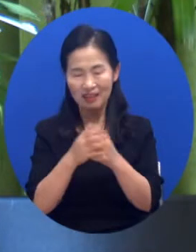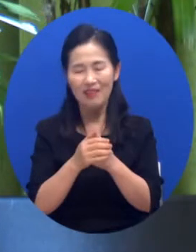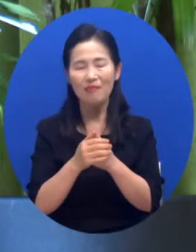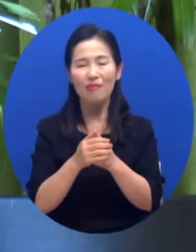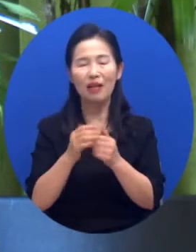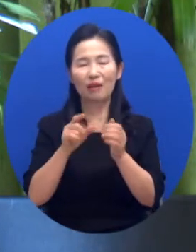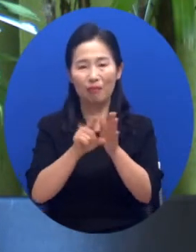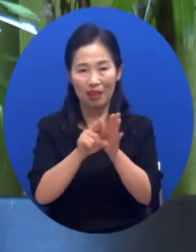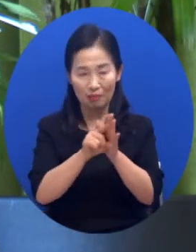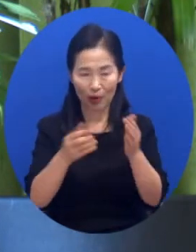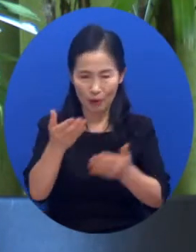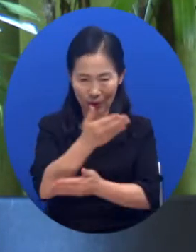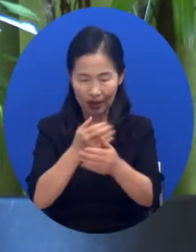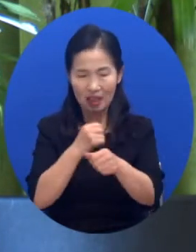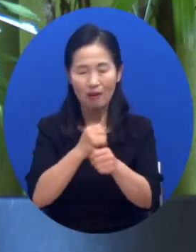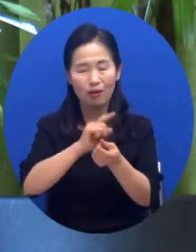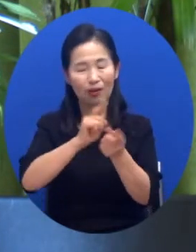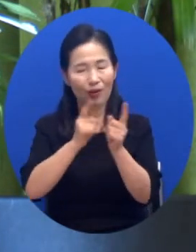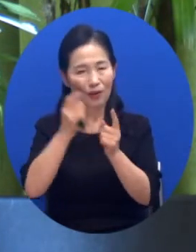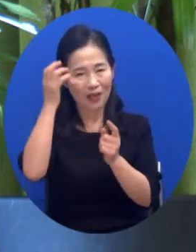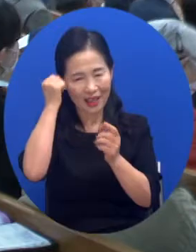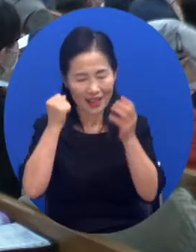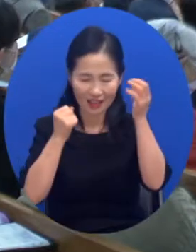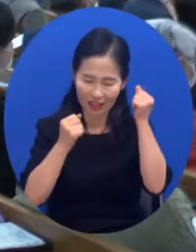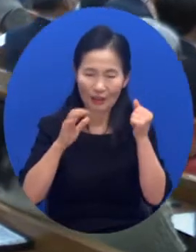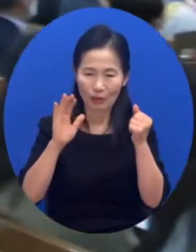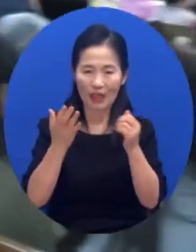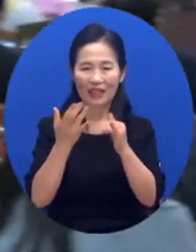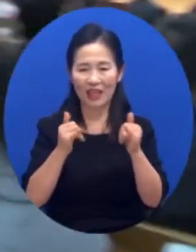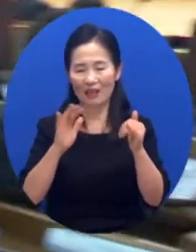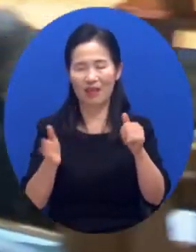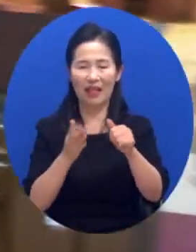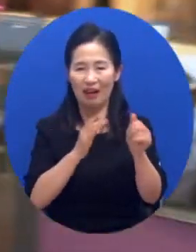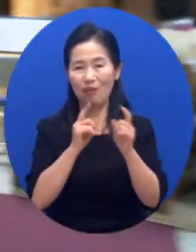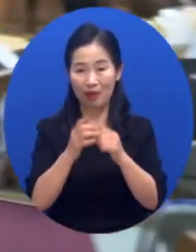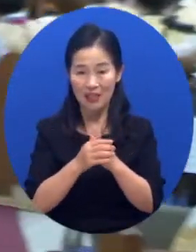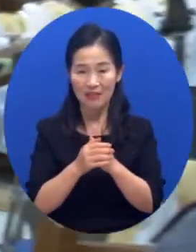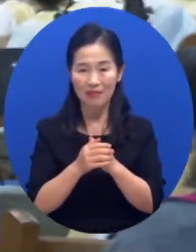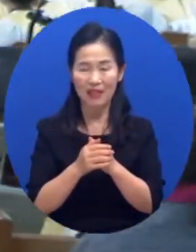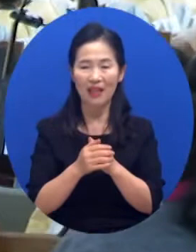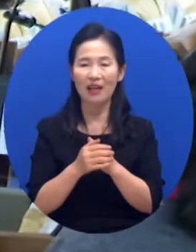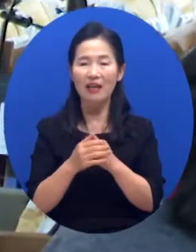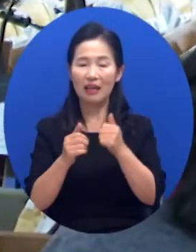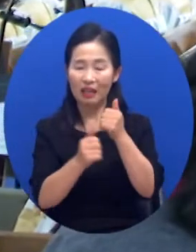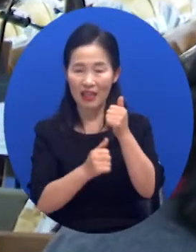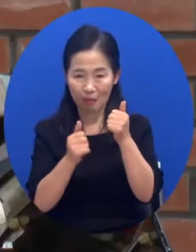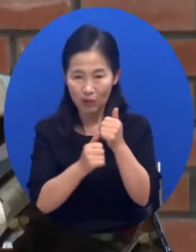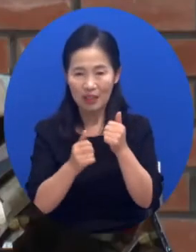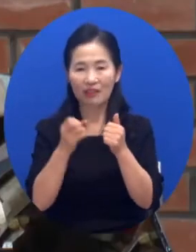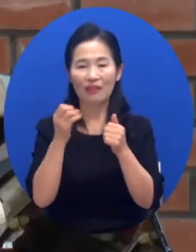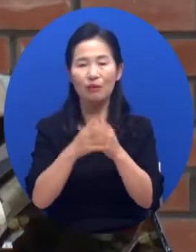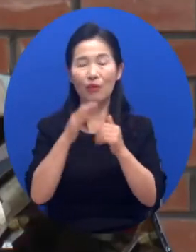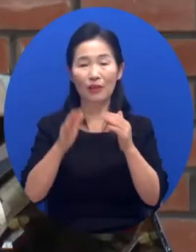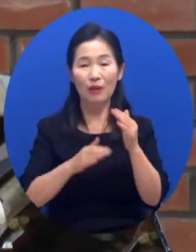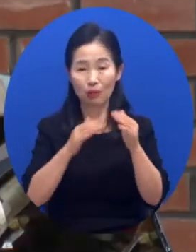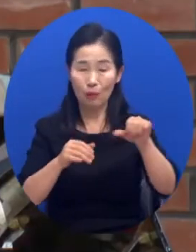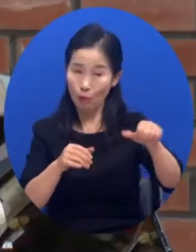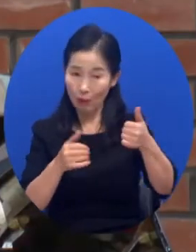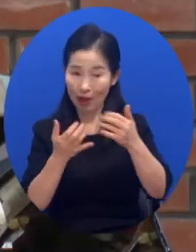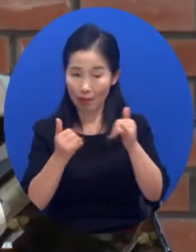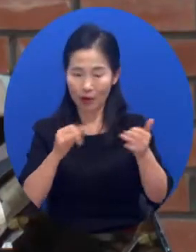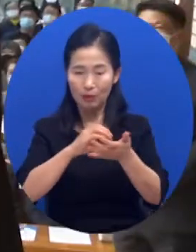서로에게 기억되는 사람이 되라고 설교 있습니다 이어 노회 임원과 성도 500여명이 참석한 가운데